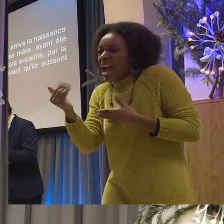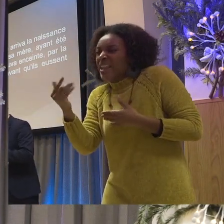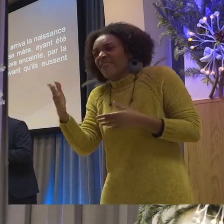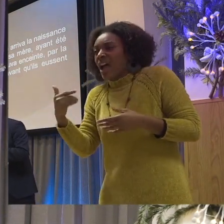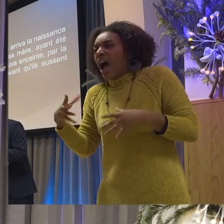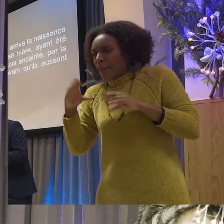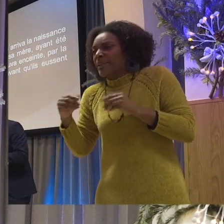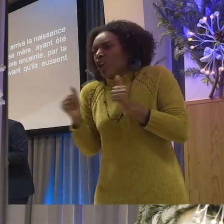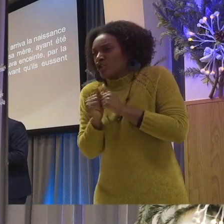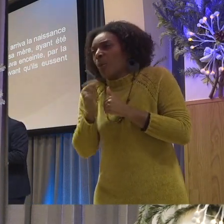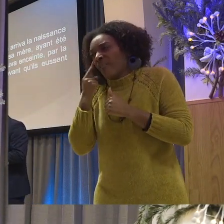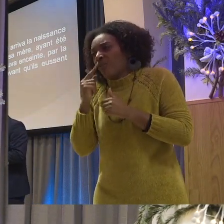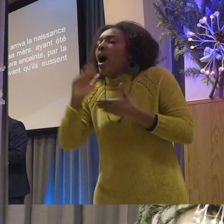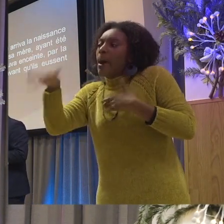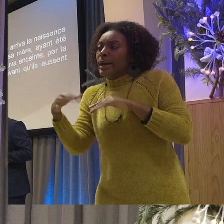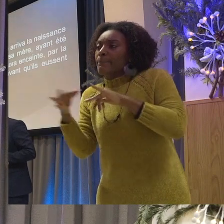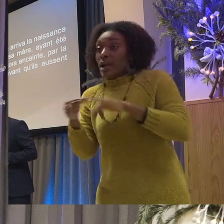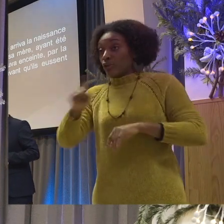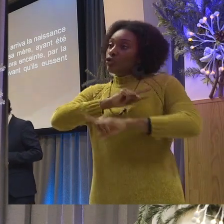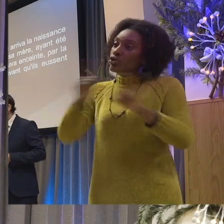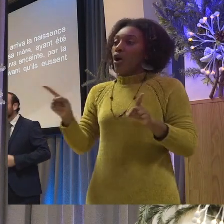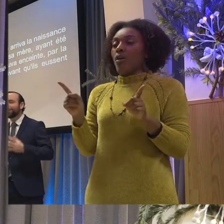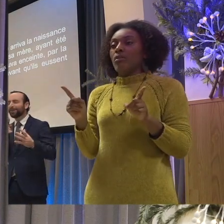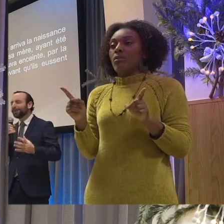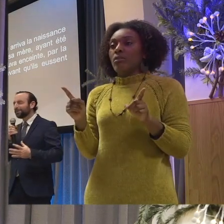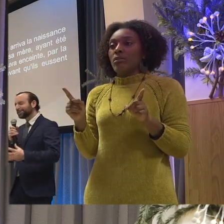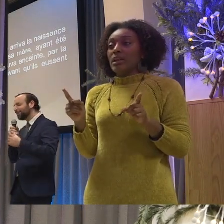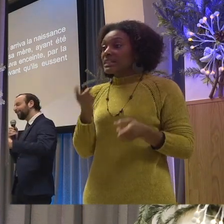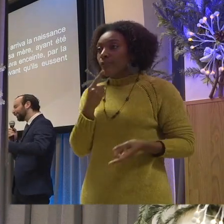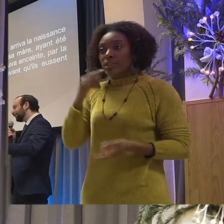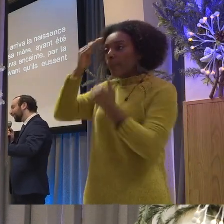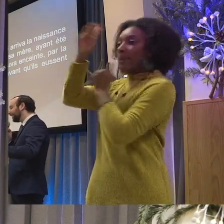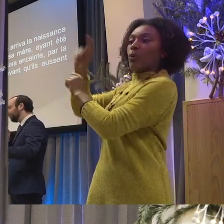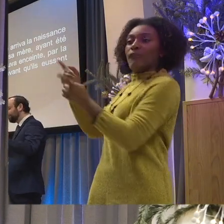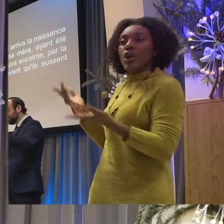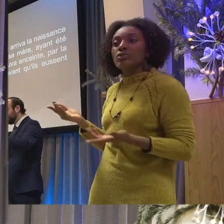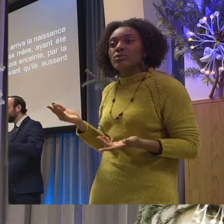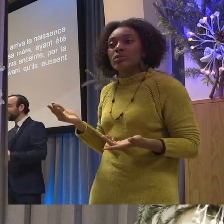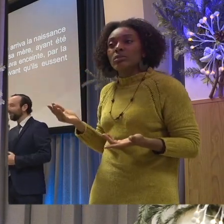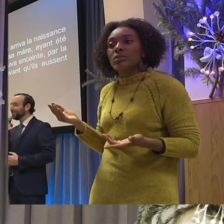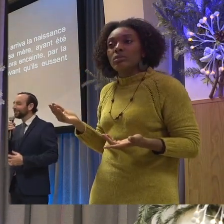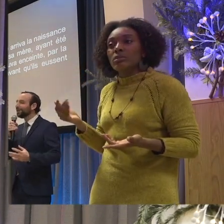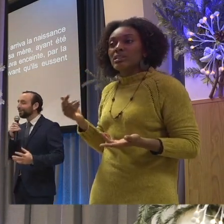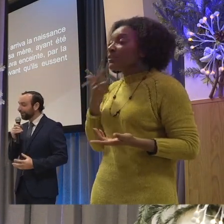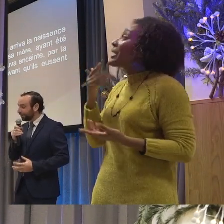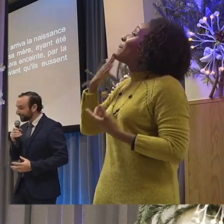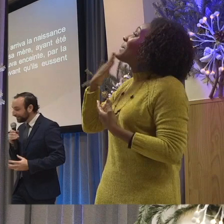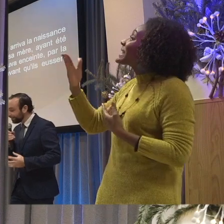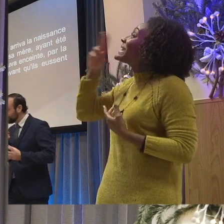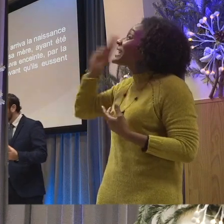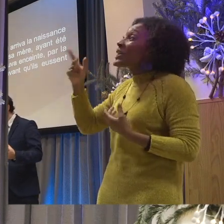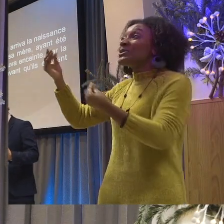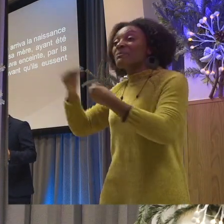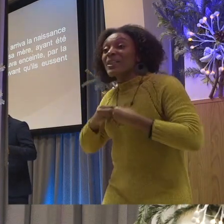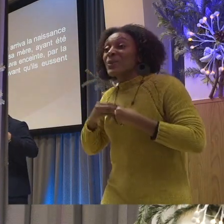conjugale avant de s'unir. C'est comme si tu disais, Seigneur, merci de m'avoir donné mon futur mari. Seigneur, merci